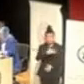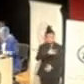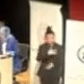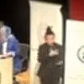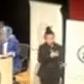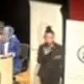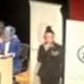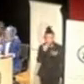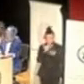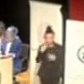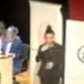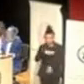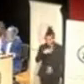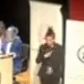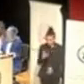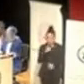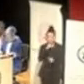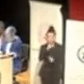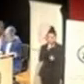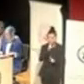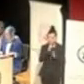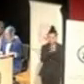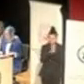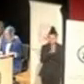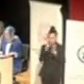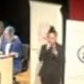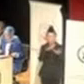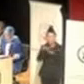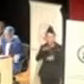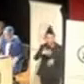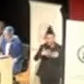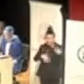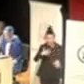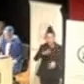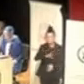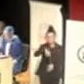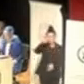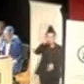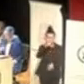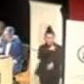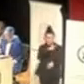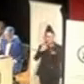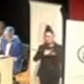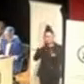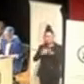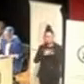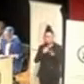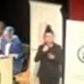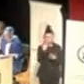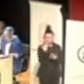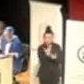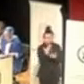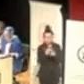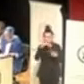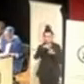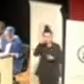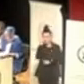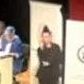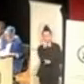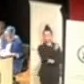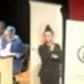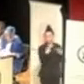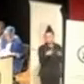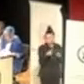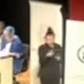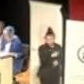olmak isteyenler Konuşan Kitaplık Görme Engelliler Merkezi'ne deneme kayıtları için başvuruyorlar. Burada